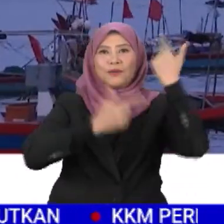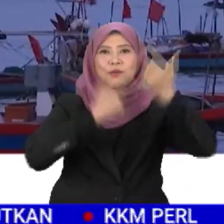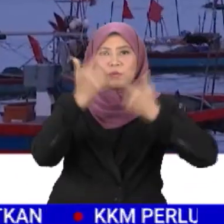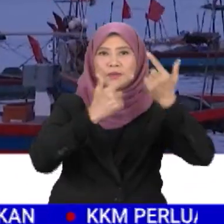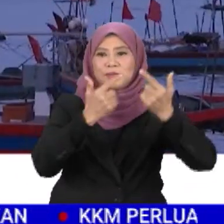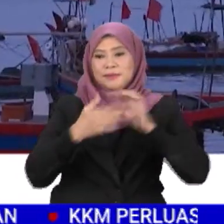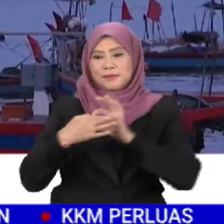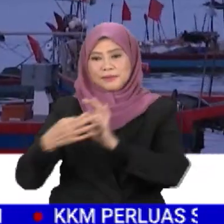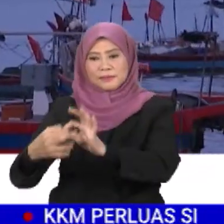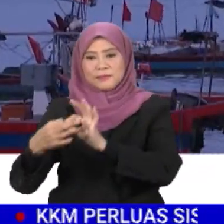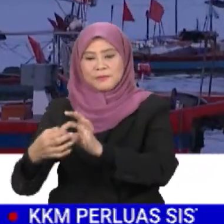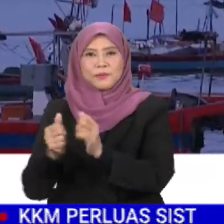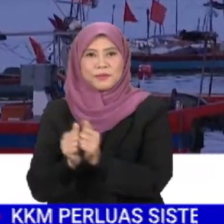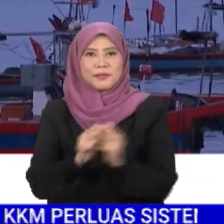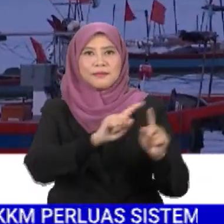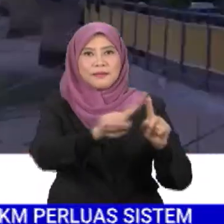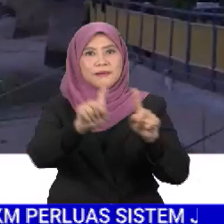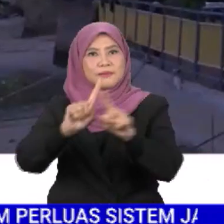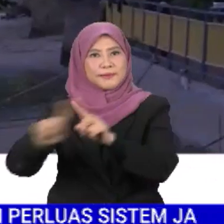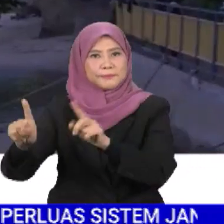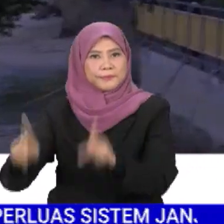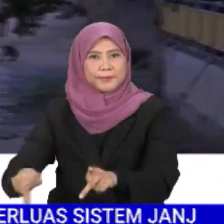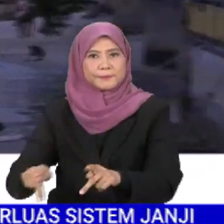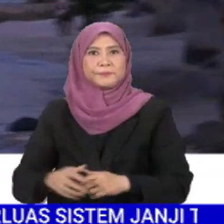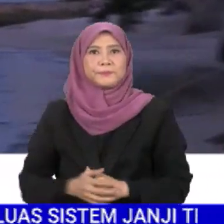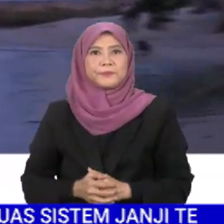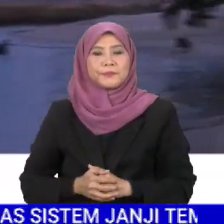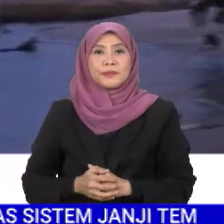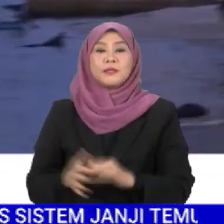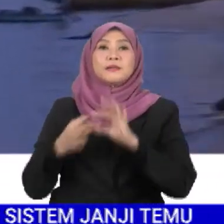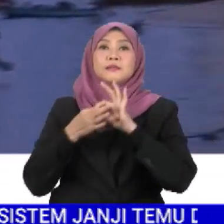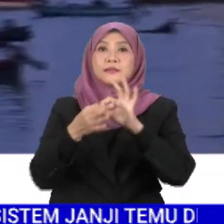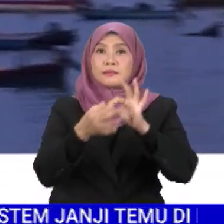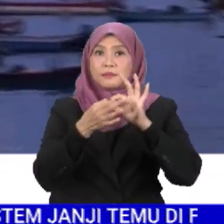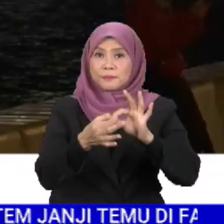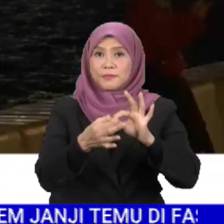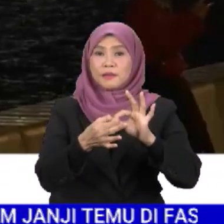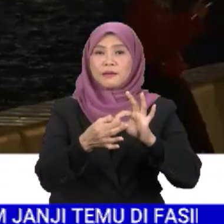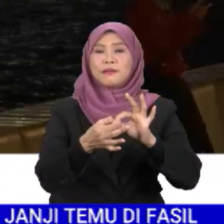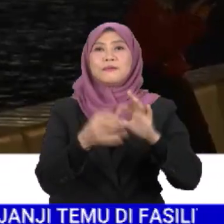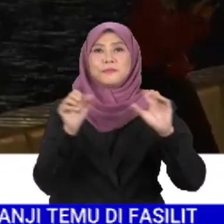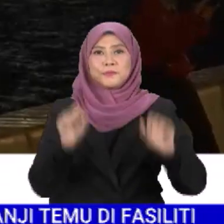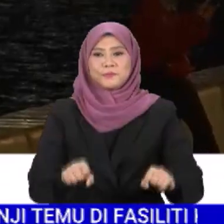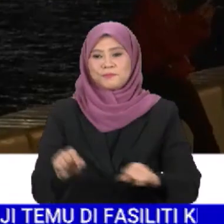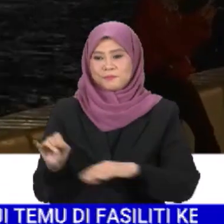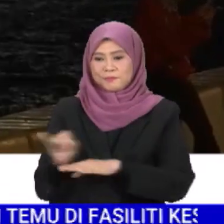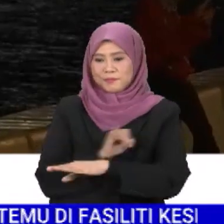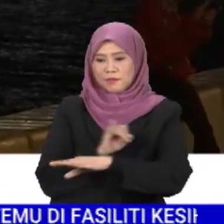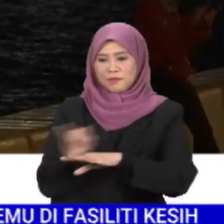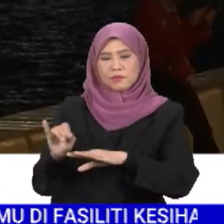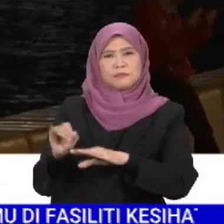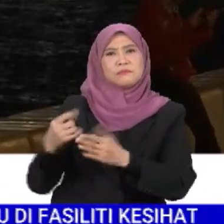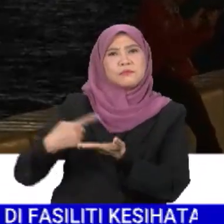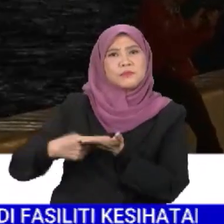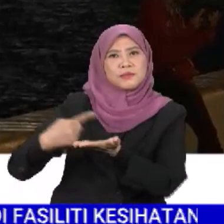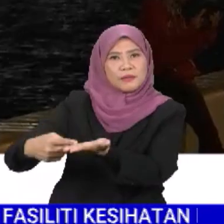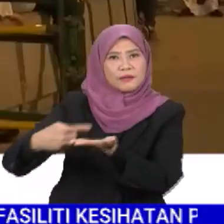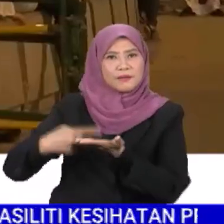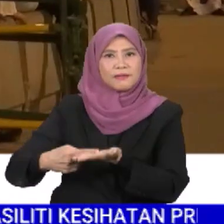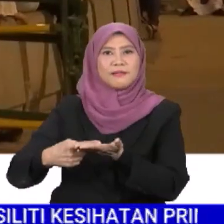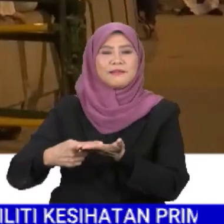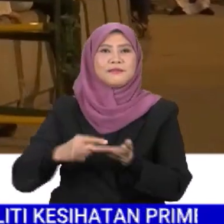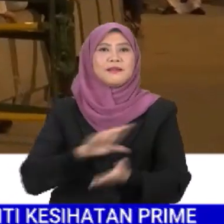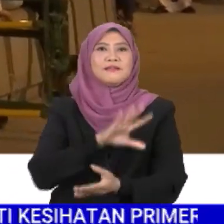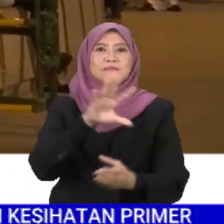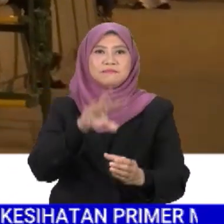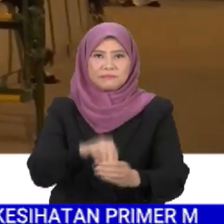menerusi kerjasama dengan pelbagai pihak. Kerjasama itu membolehkan pemain industri berunding dengan semua